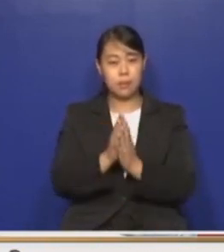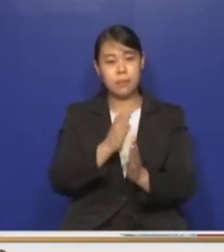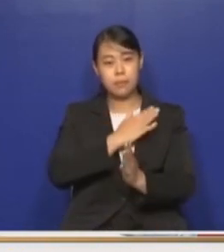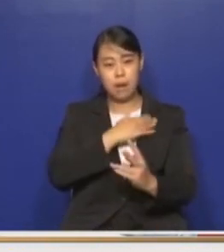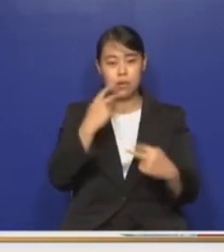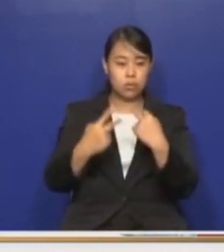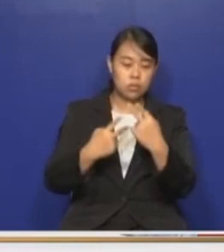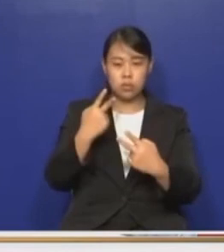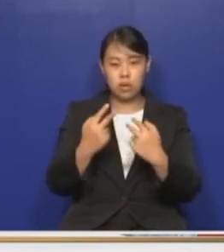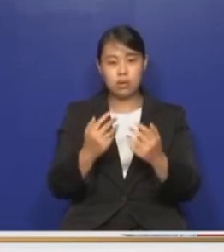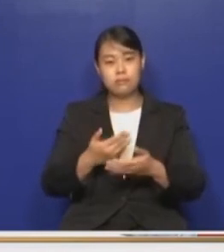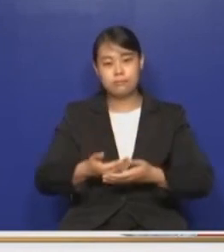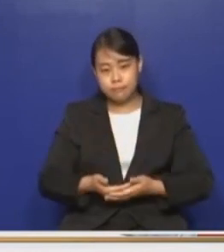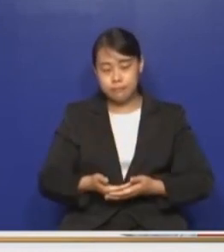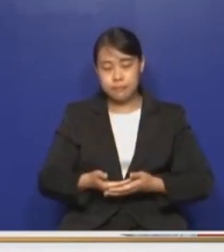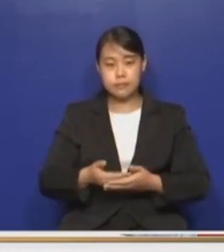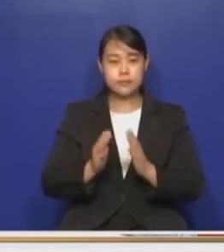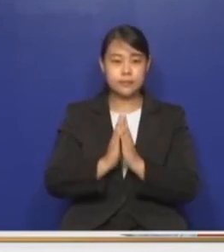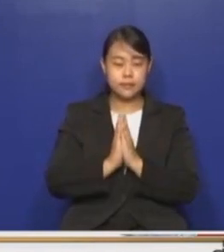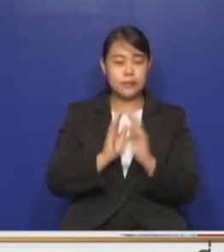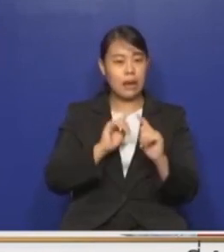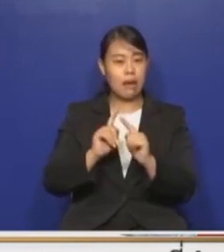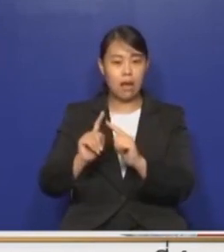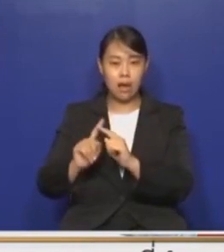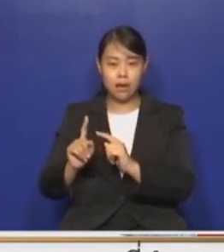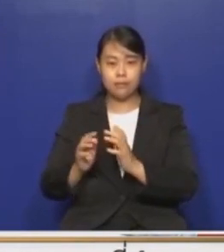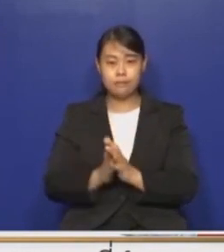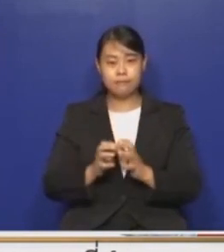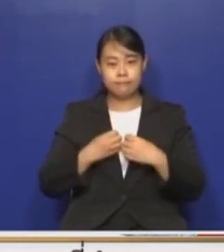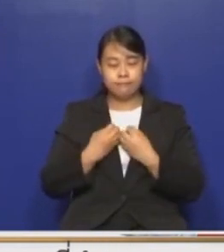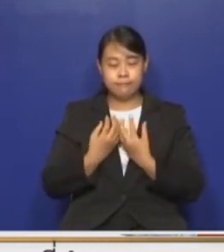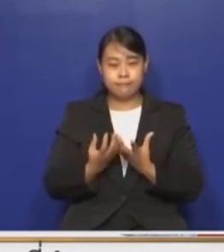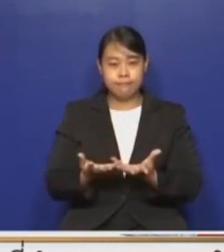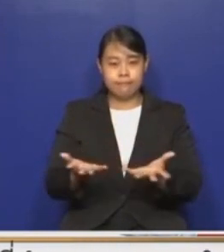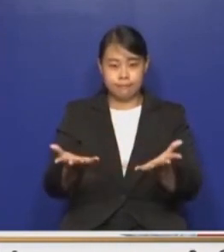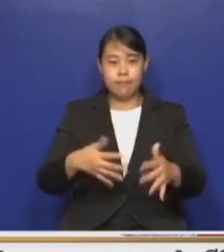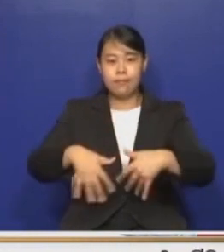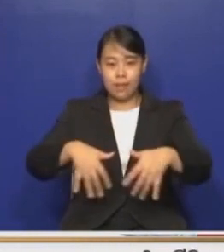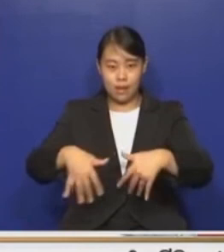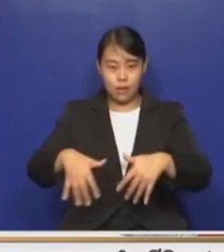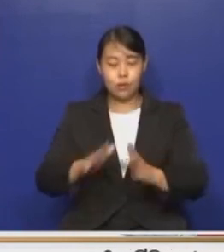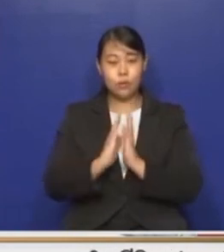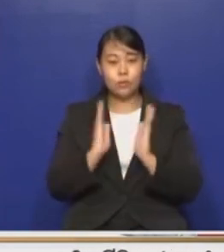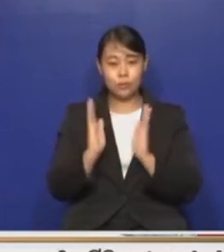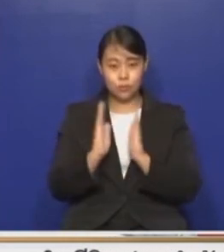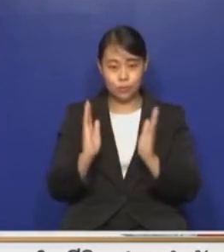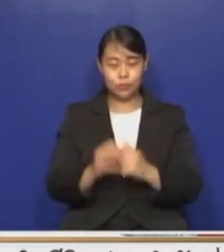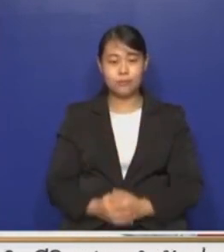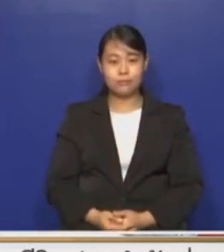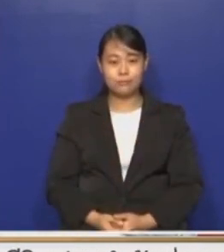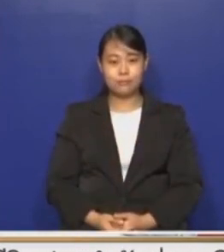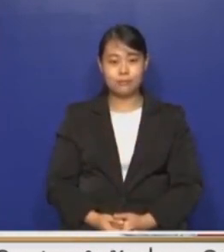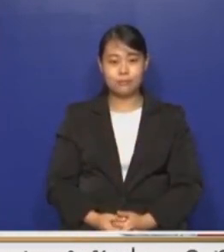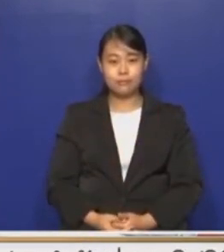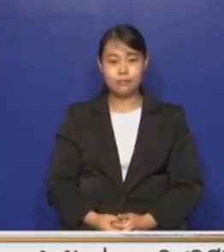คองได้ประดบัติธรรมมีกิปริศุติอย่ แล้วจะเผื่อถงยัถงโยมโยขอบคุณมาก ทประทานครั โ Cost ครัค่ะ